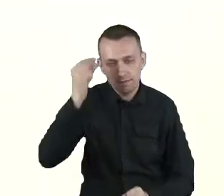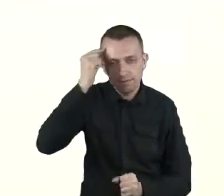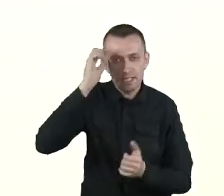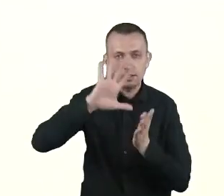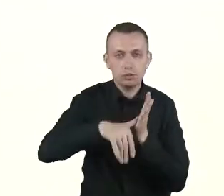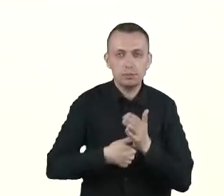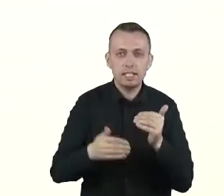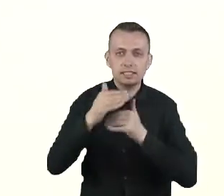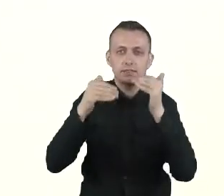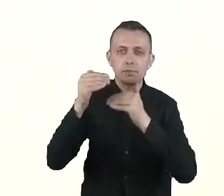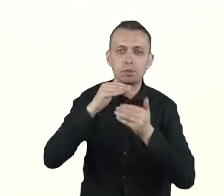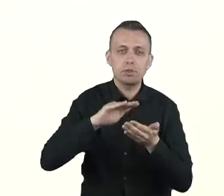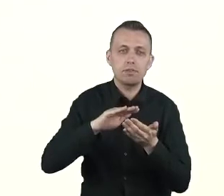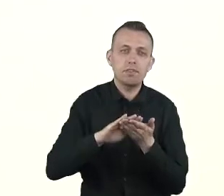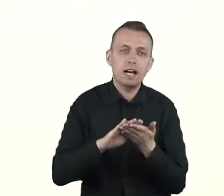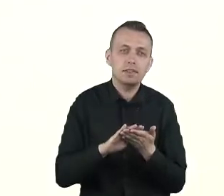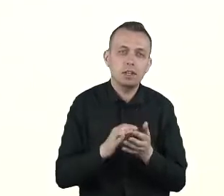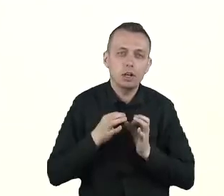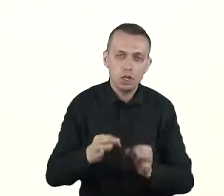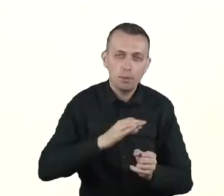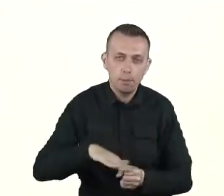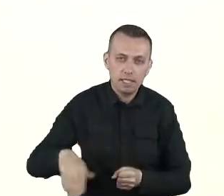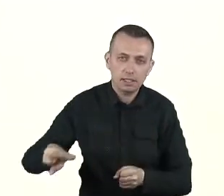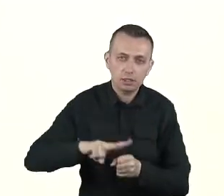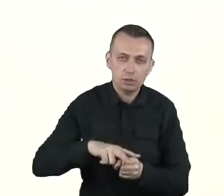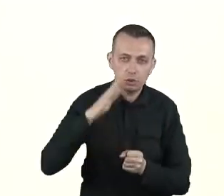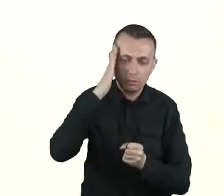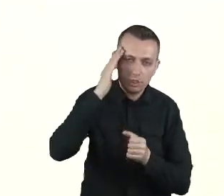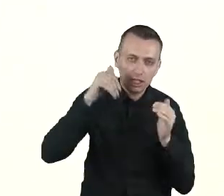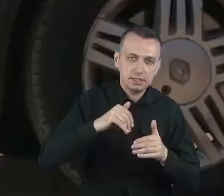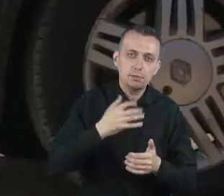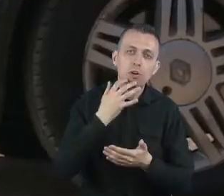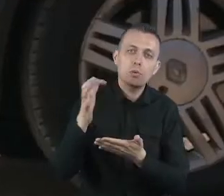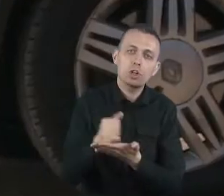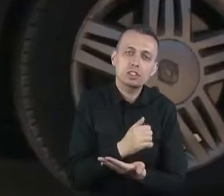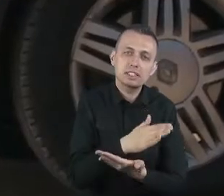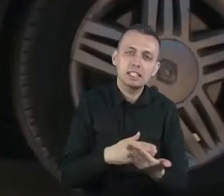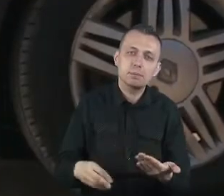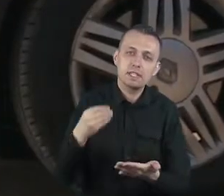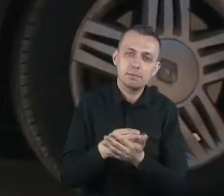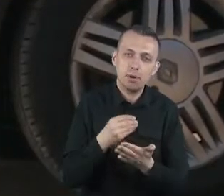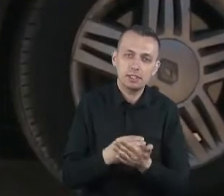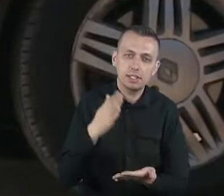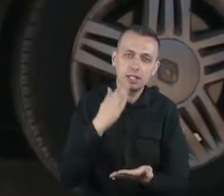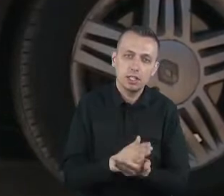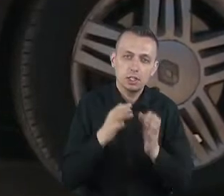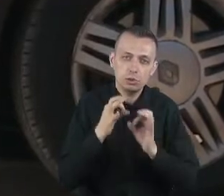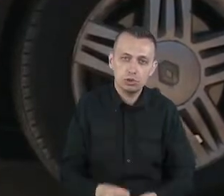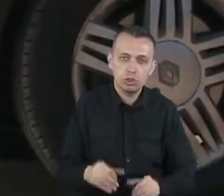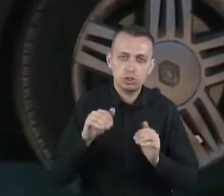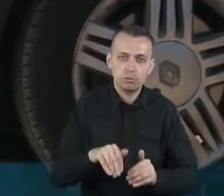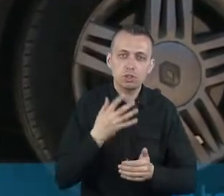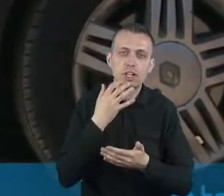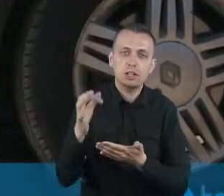W centrum miasta wybudowano parking, z którego mieszkańcy mogą korzystać bezpłatnie. Już dziś mieszkańcy Kutna będą